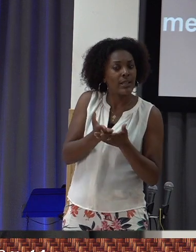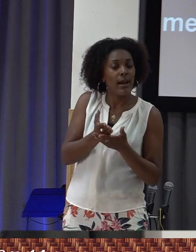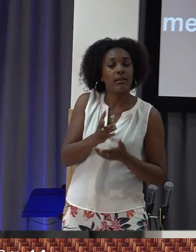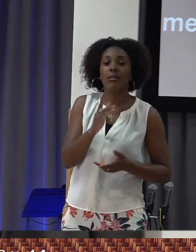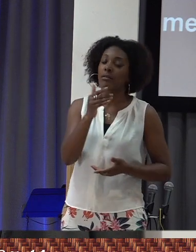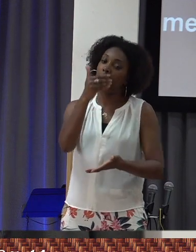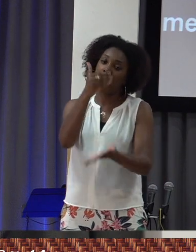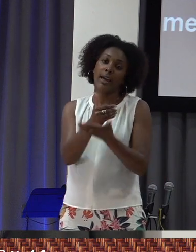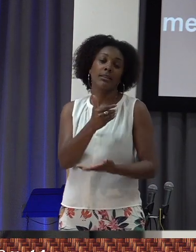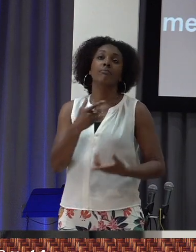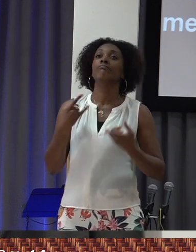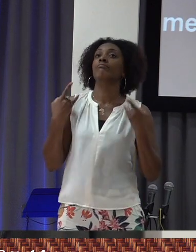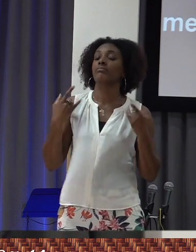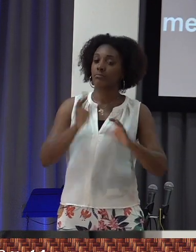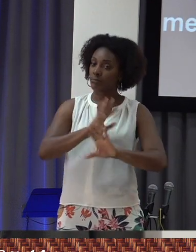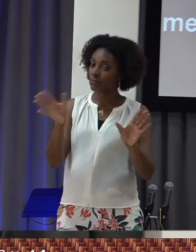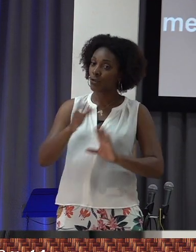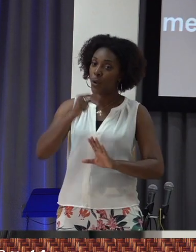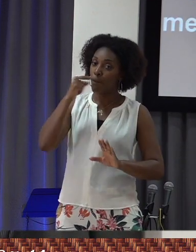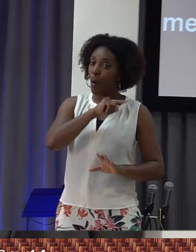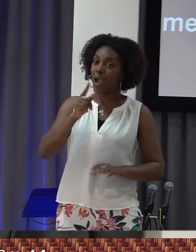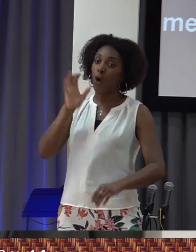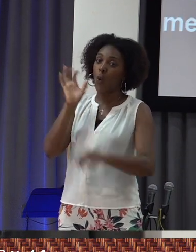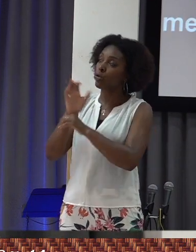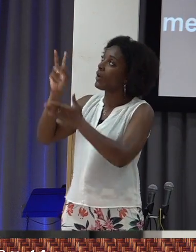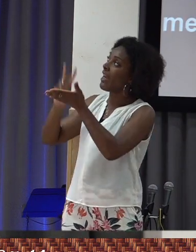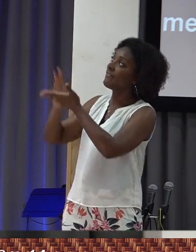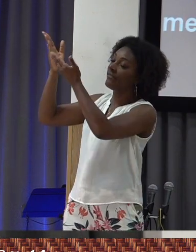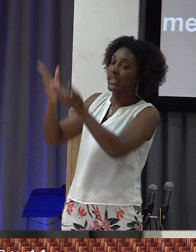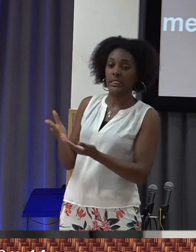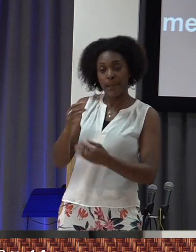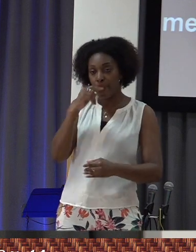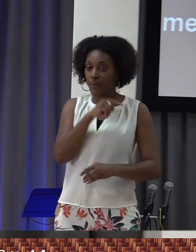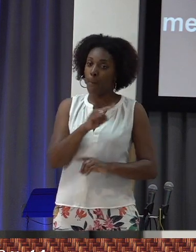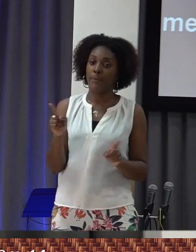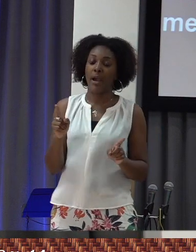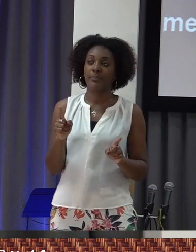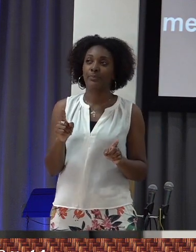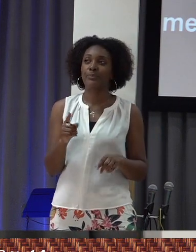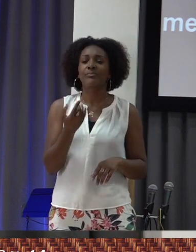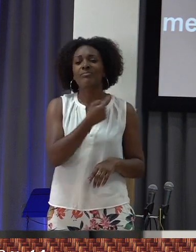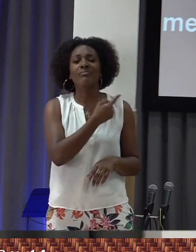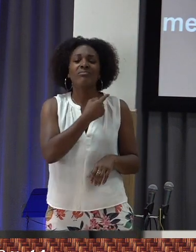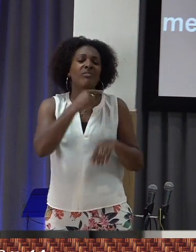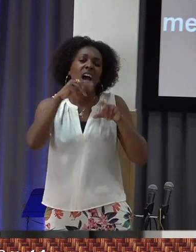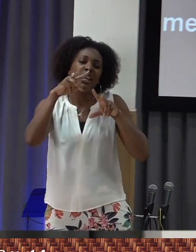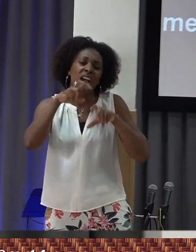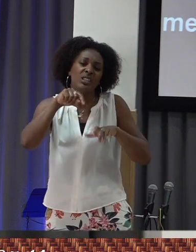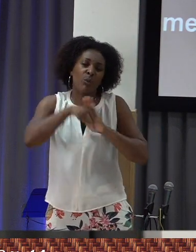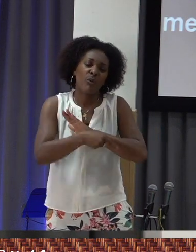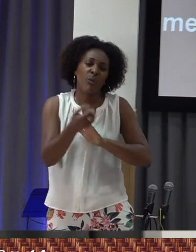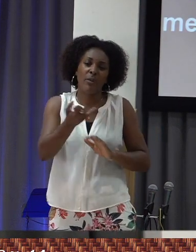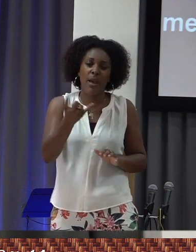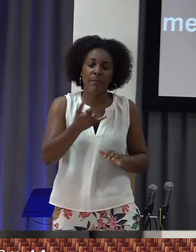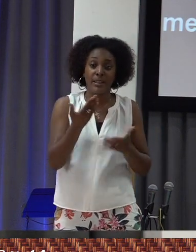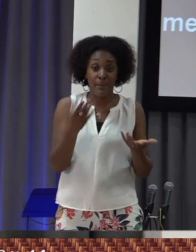et ne mentez pas contre la vérité. » Alors, je ne veux pas analyser trop loin cette affaire-là, mais vous